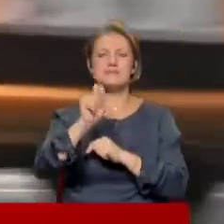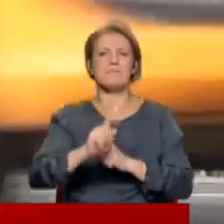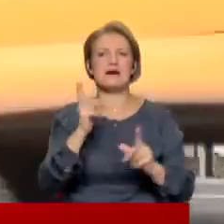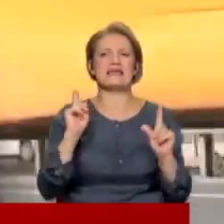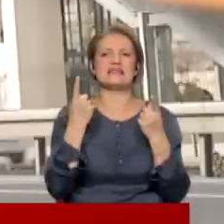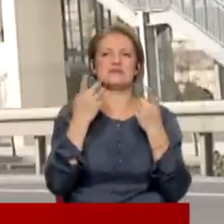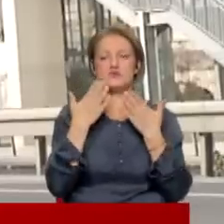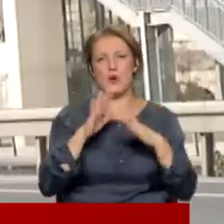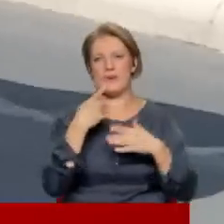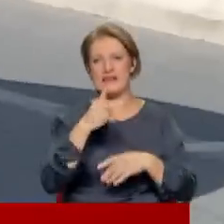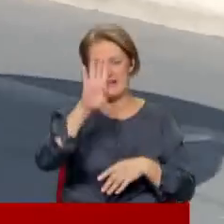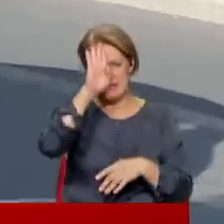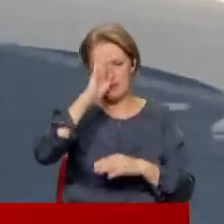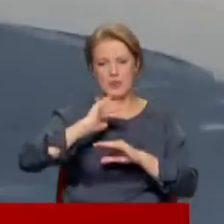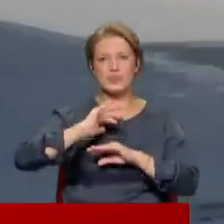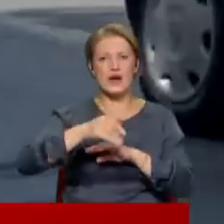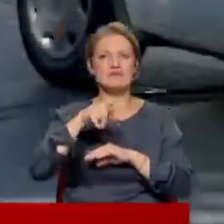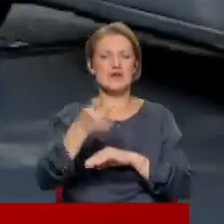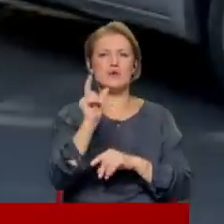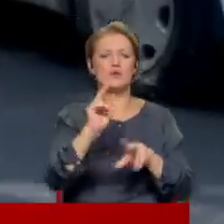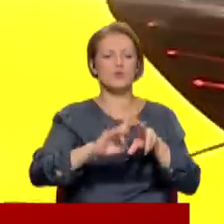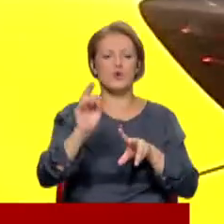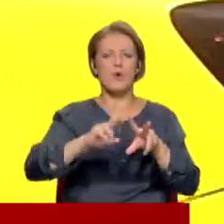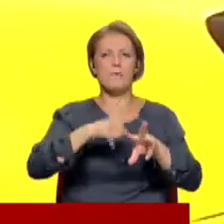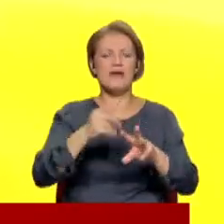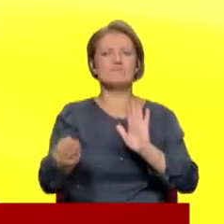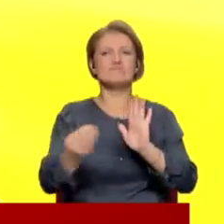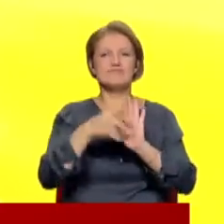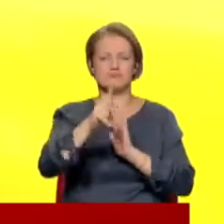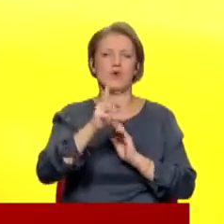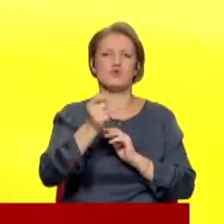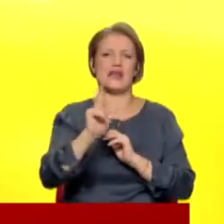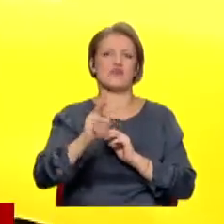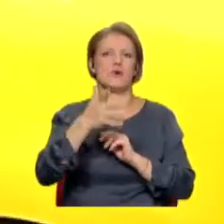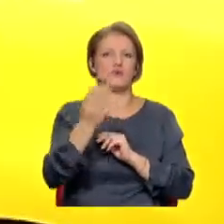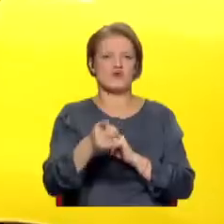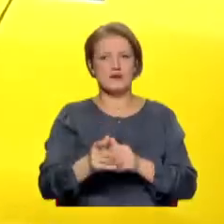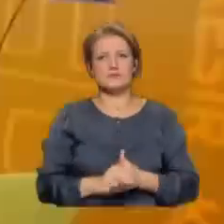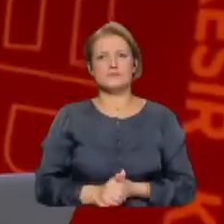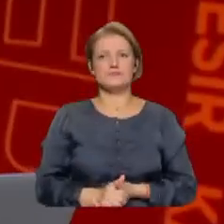iddiayı yalanladı. Yani İstanbul taksilerinde UKOME'nin belirlediği ücretler geçerli olacak.